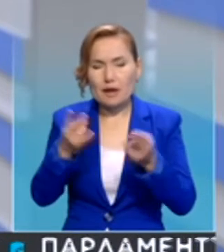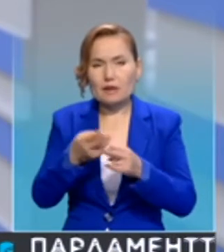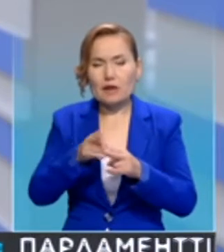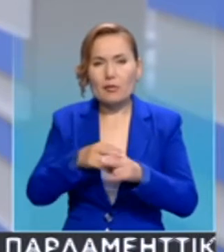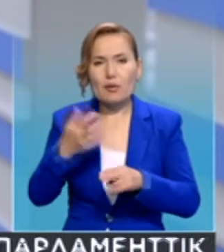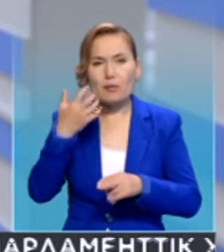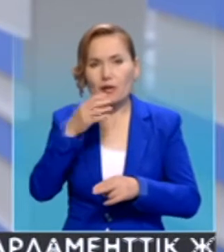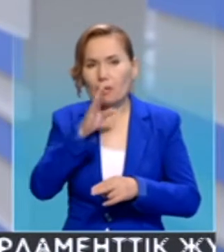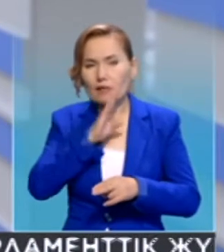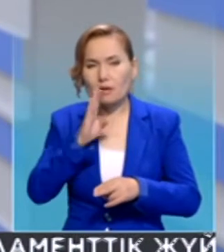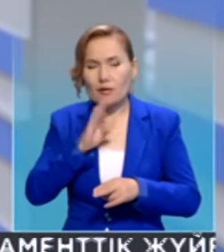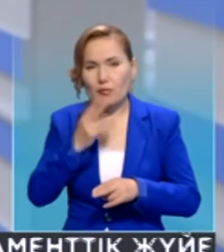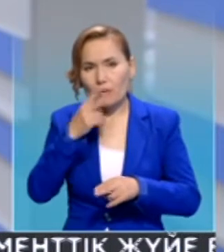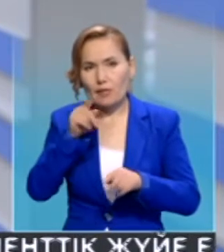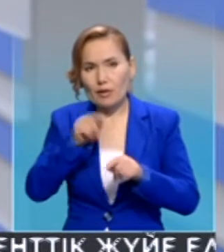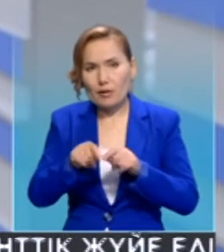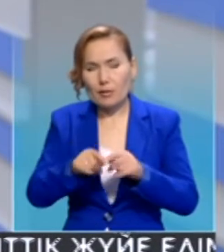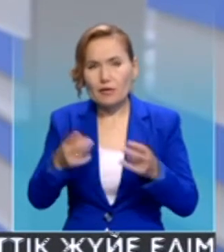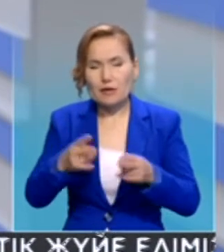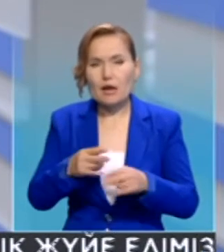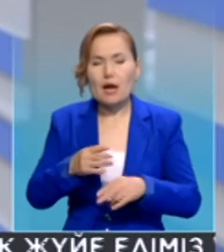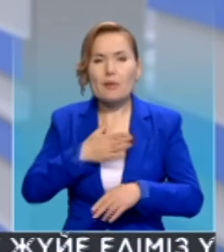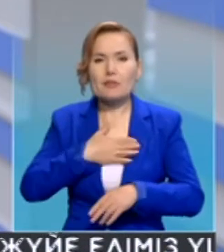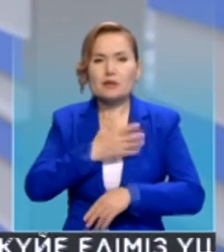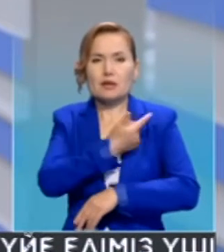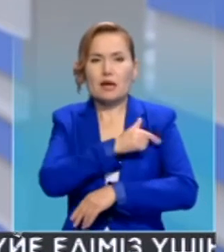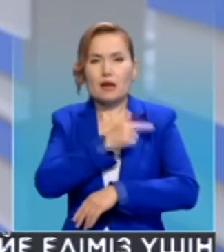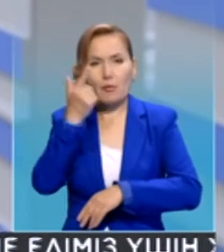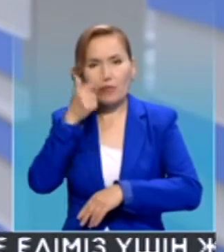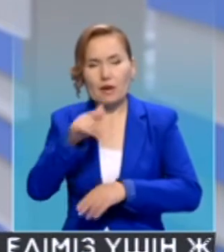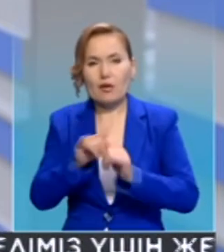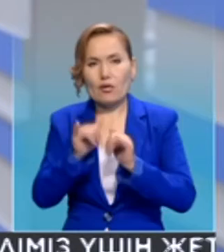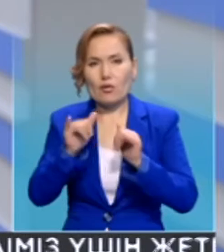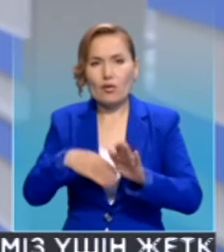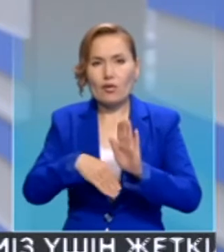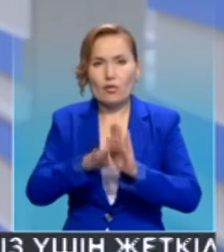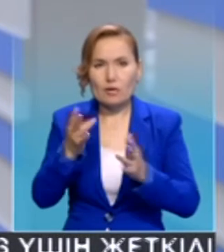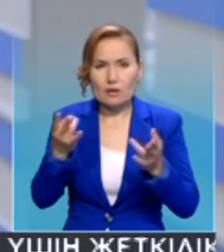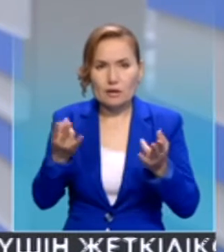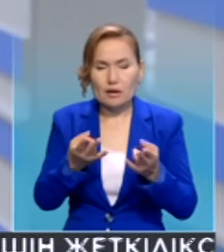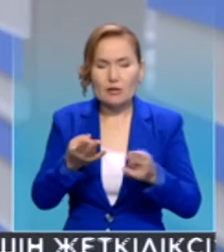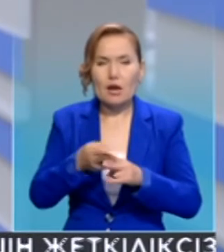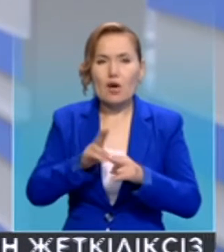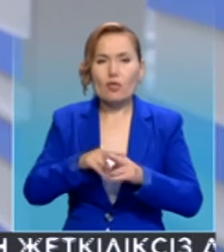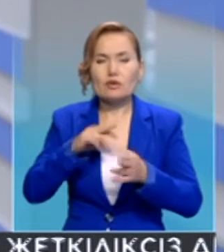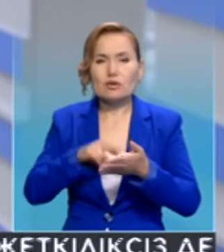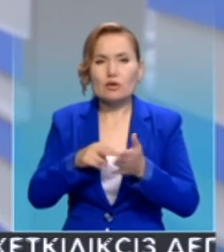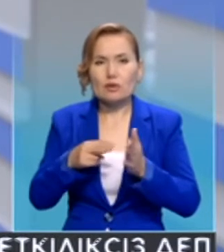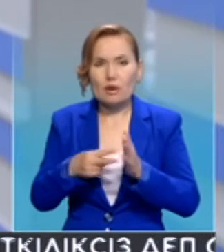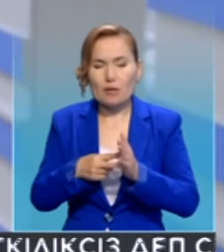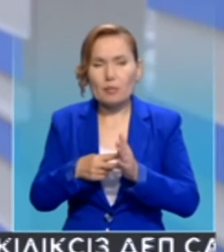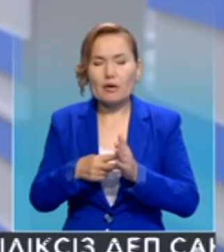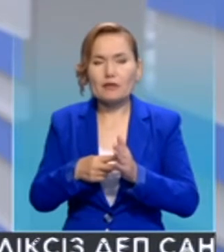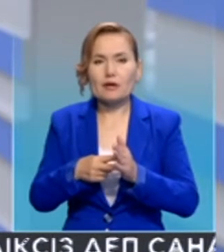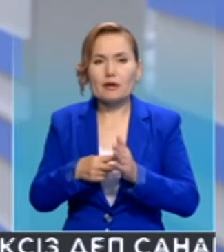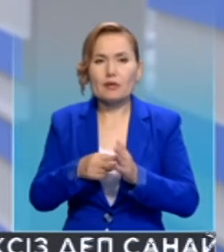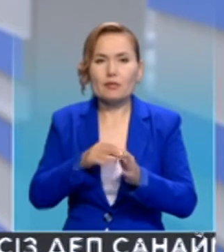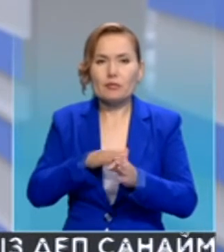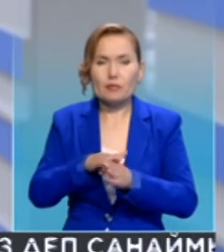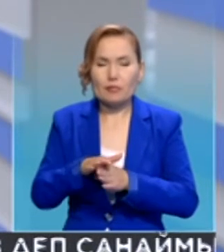біздің дәрігерлердің біліктілігін көтеру сондай жоспар тұр. Ол жоспар көтеру үшін біз